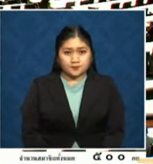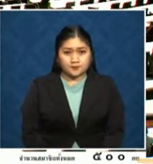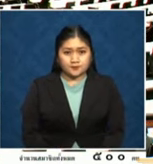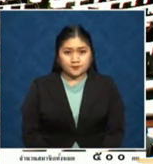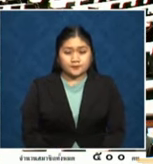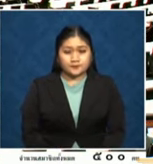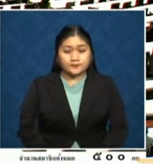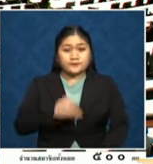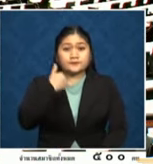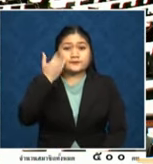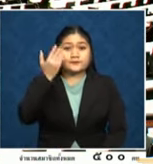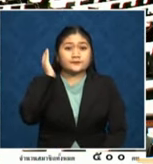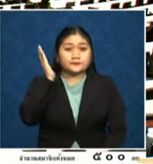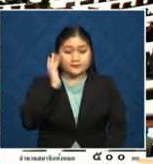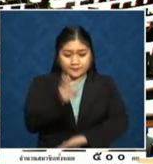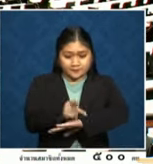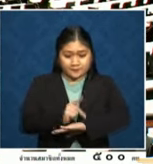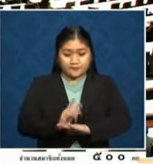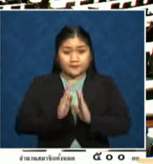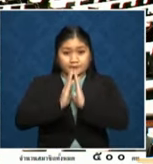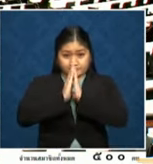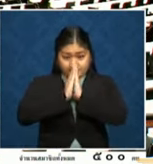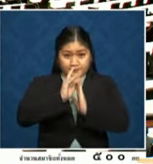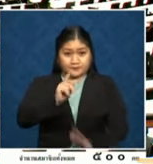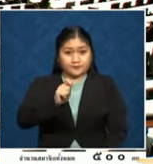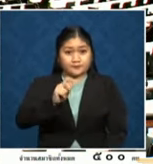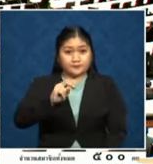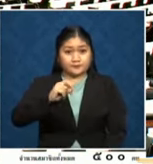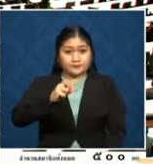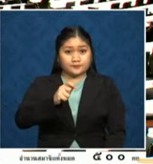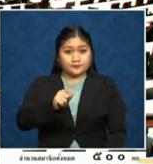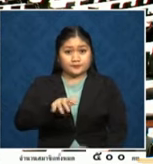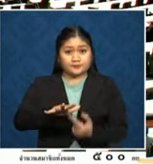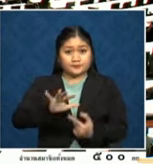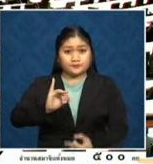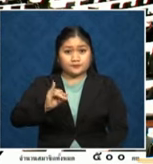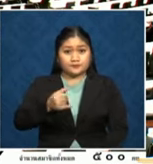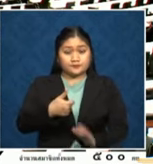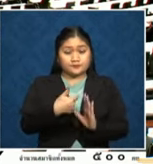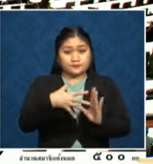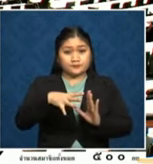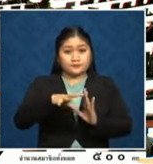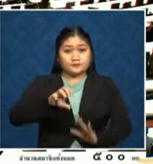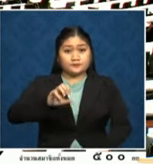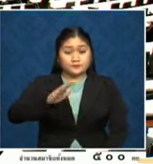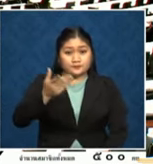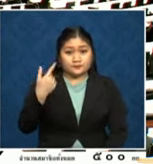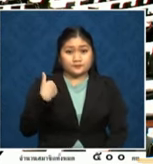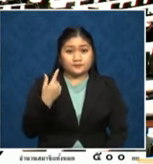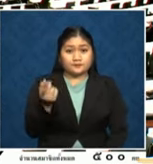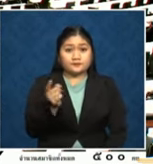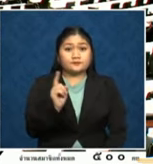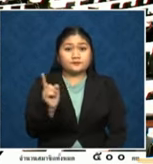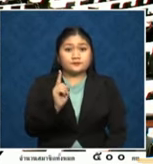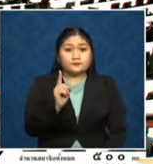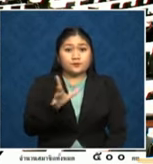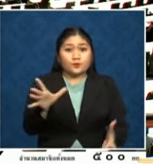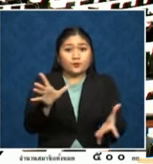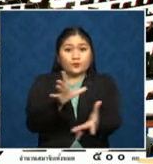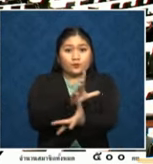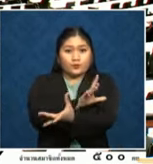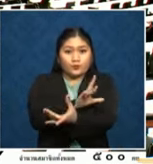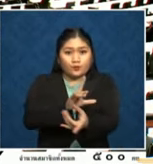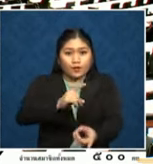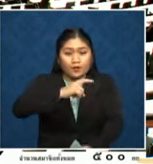กราบเรียนท่านประธานสภาที่เคารพผมนายองอาจวงประยูรสมาชิกสภาผู้แทนราษฎรจังหวัดสระบุรีพลังประชารัฐท่านครับวัฒนธรรมไทยยวนที่ส